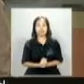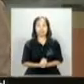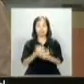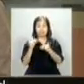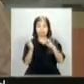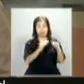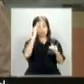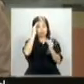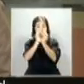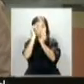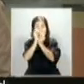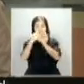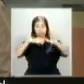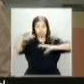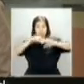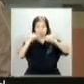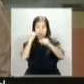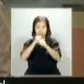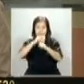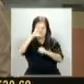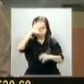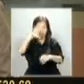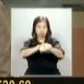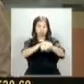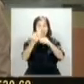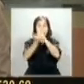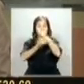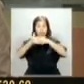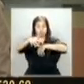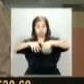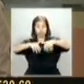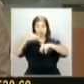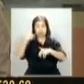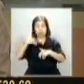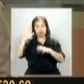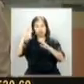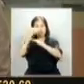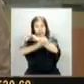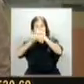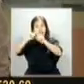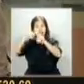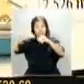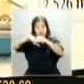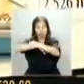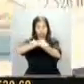ำรวจระดมกำลังกวาดล้างจับยาเสพติดในชุมชนนะคะและเร่งกวาดล้างชาวต่างชาติที่ลักลอบนำยาเสพติดเข้าประเทศ